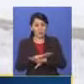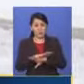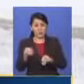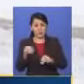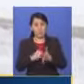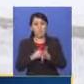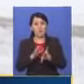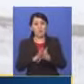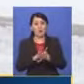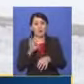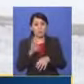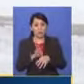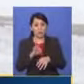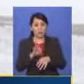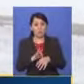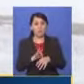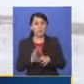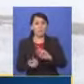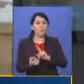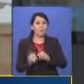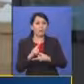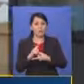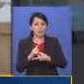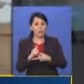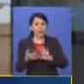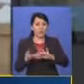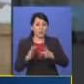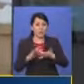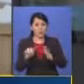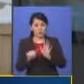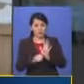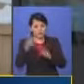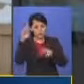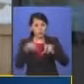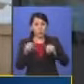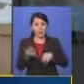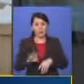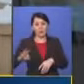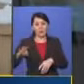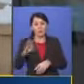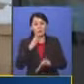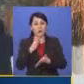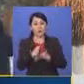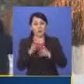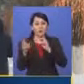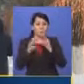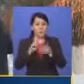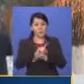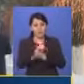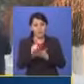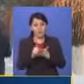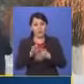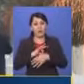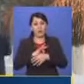с регистрацией заболевания на данный момент переведено обучение на дистанционный формат в 6 школах области. Ответили на брифинге и на вопрос о проведении